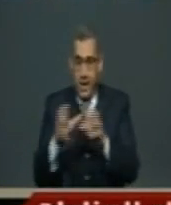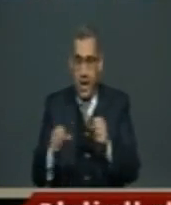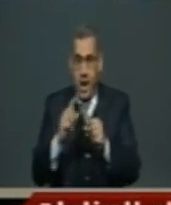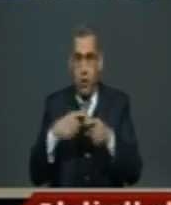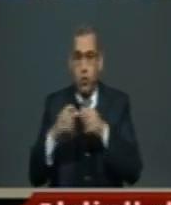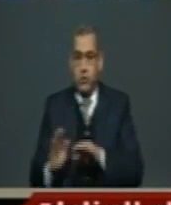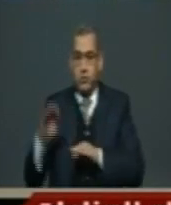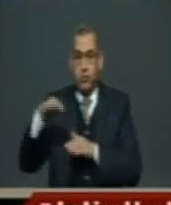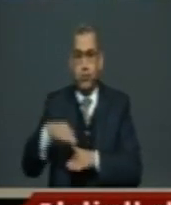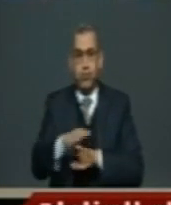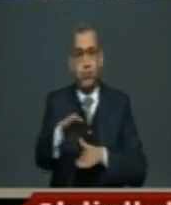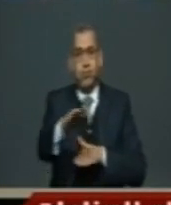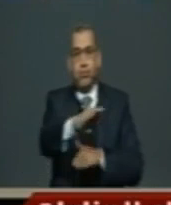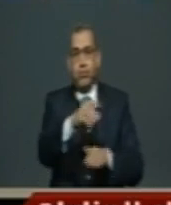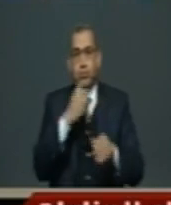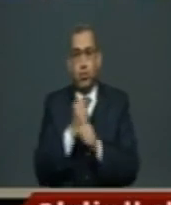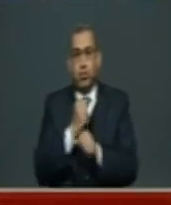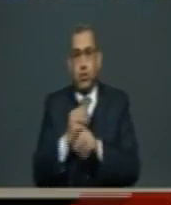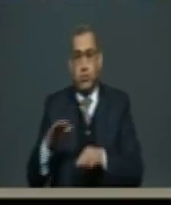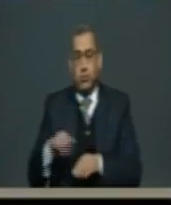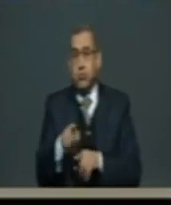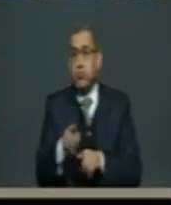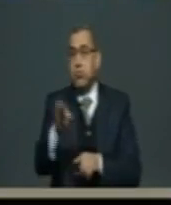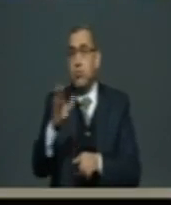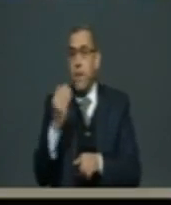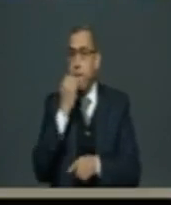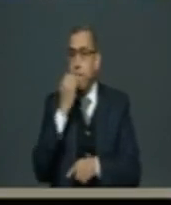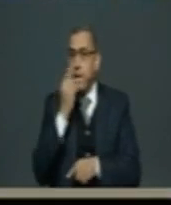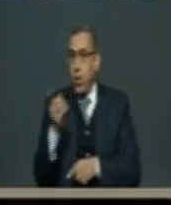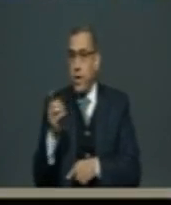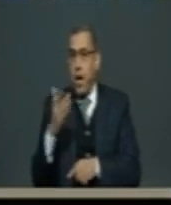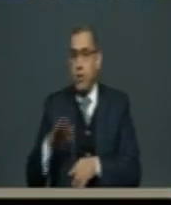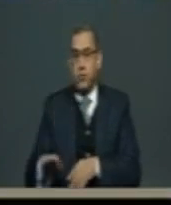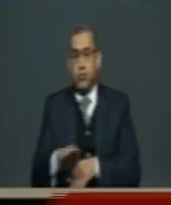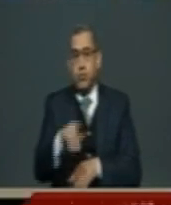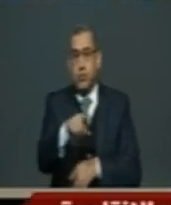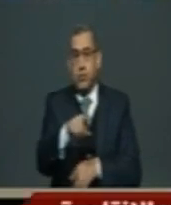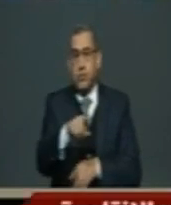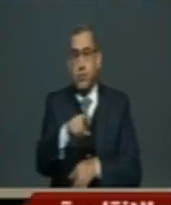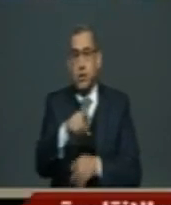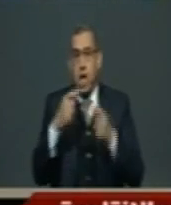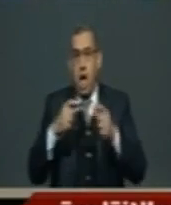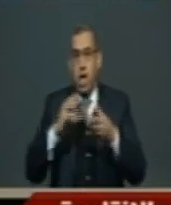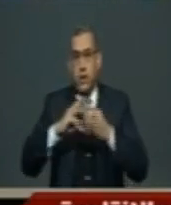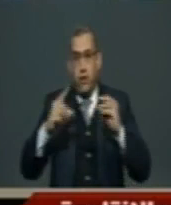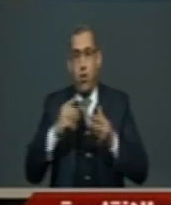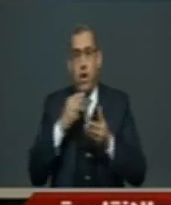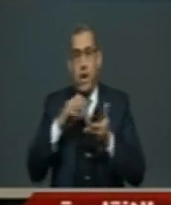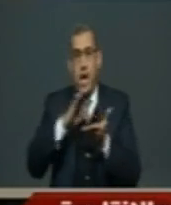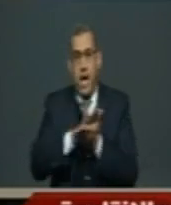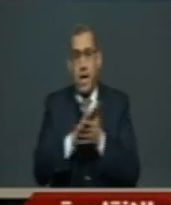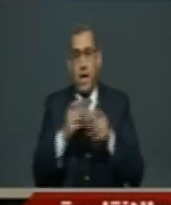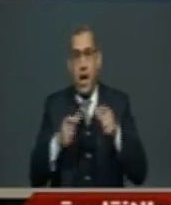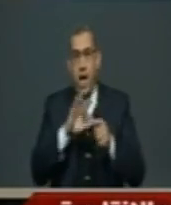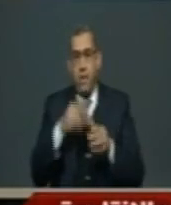الانتاج، سواء خط انتاج البسكويت، سواء خط انتاج المخبوزات، سواء خط انتاج